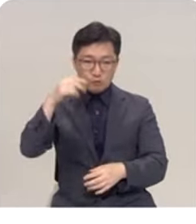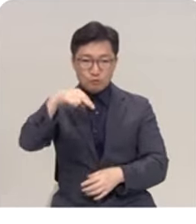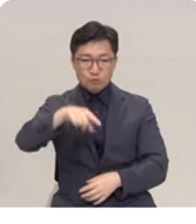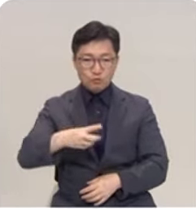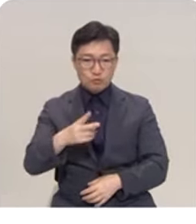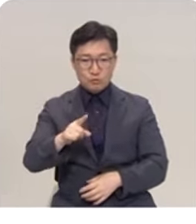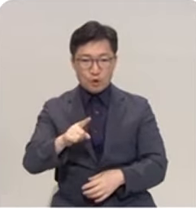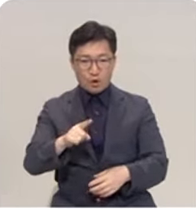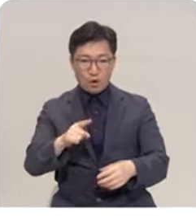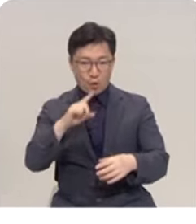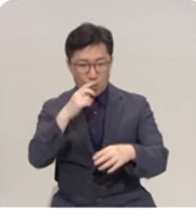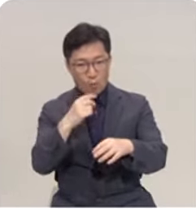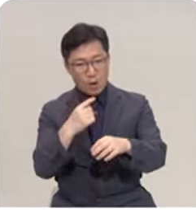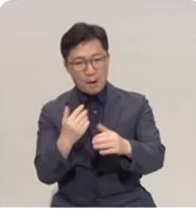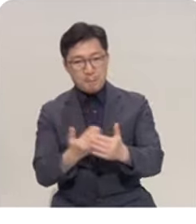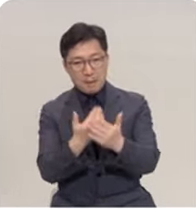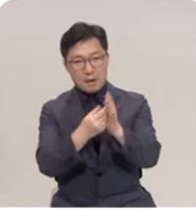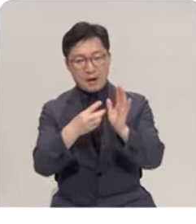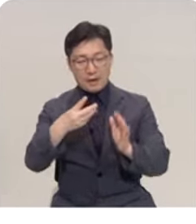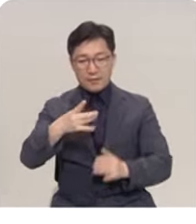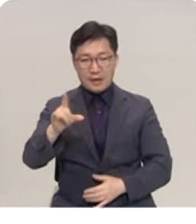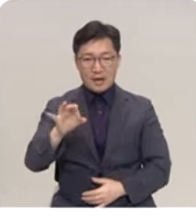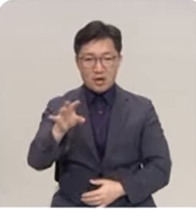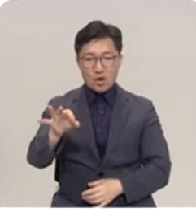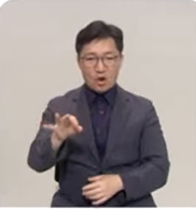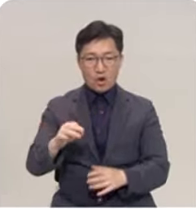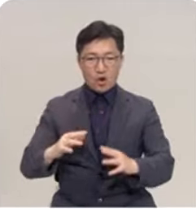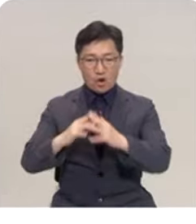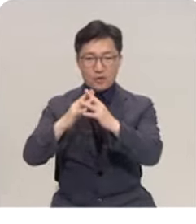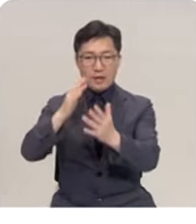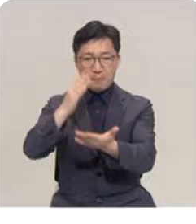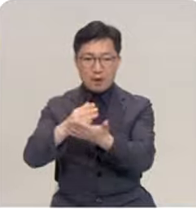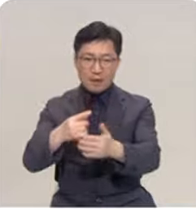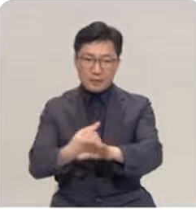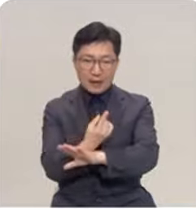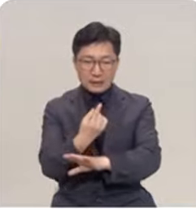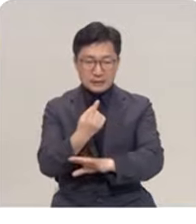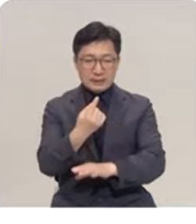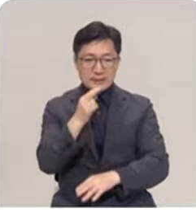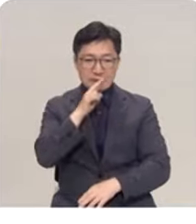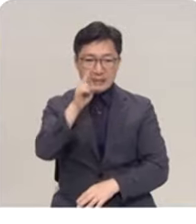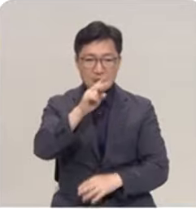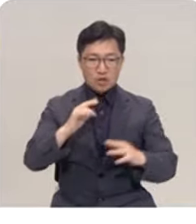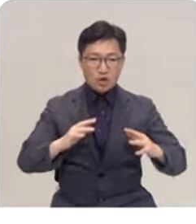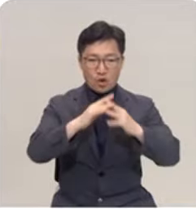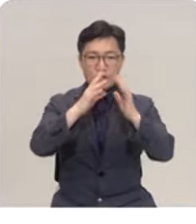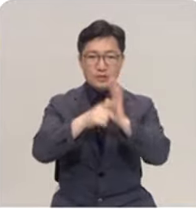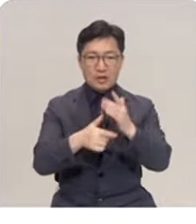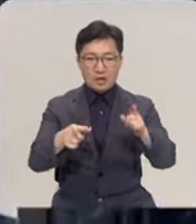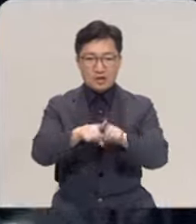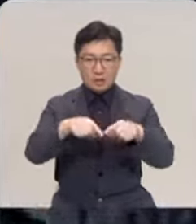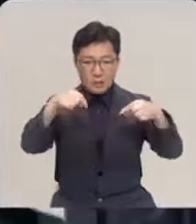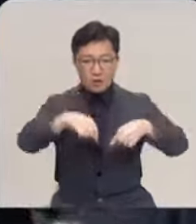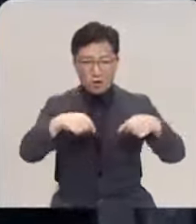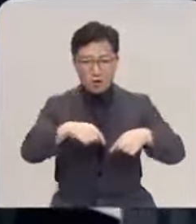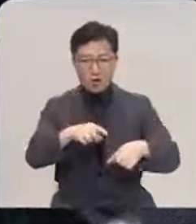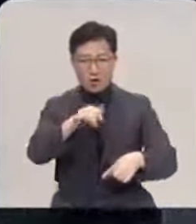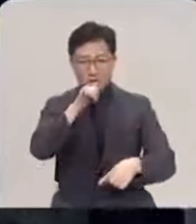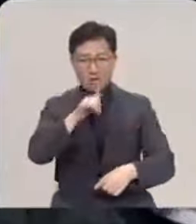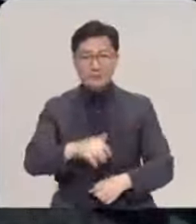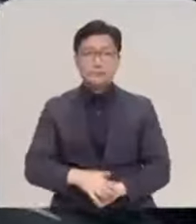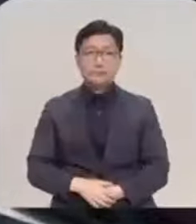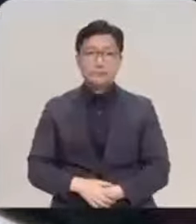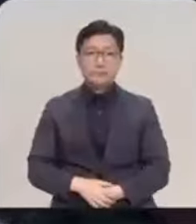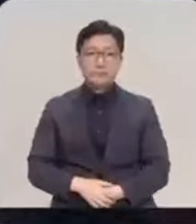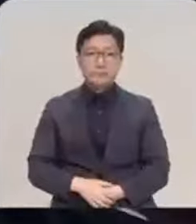해가지고 대신 그 태영 대신의 유 체결한 대상자를 바꿔달라 이렇게 올리는 과정이죠